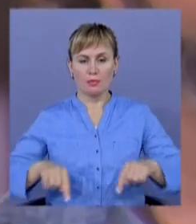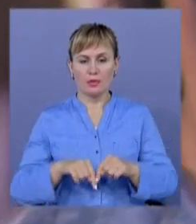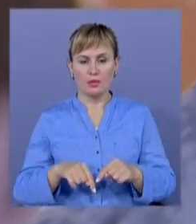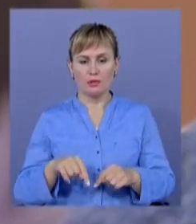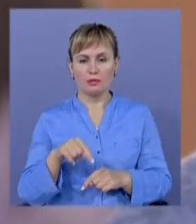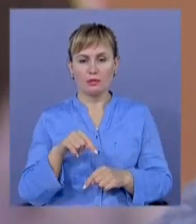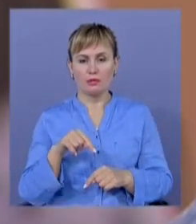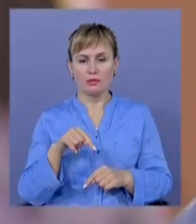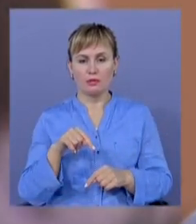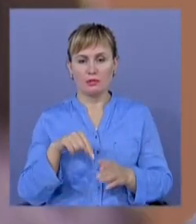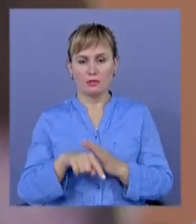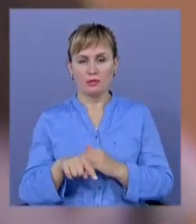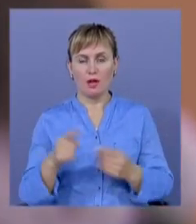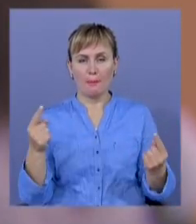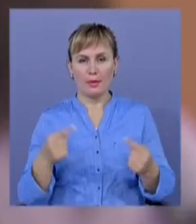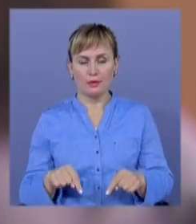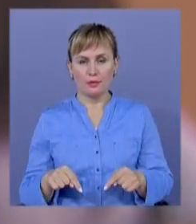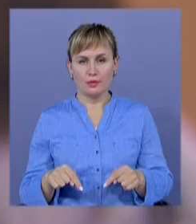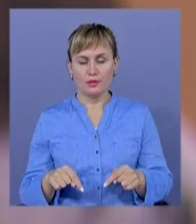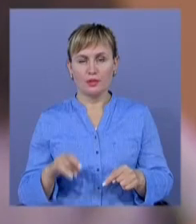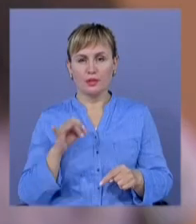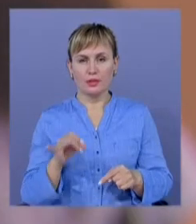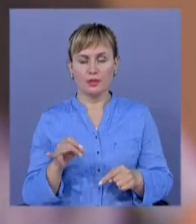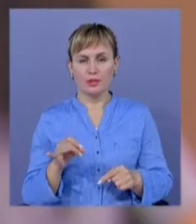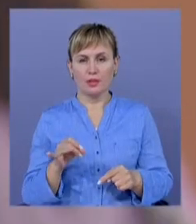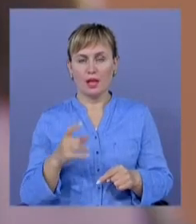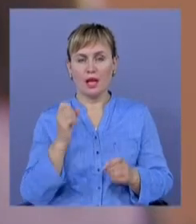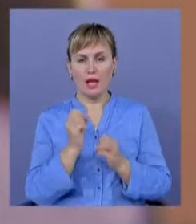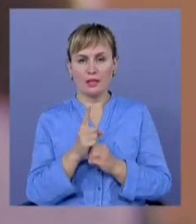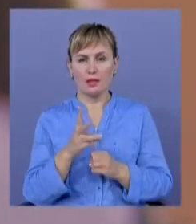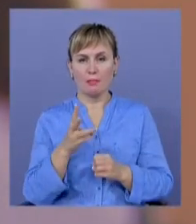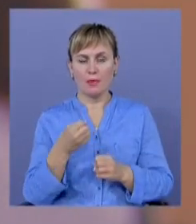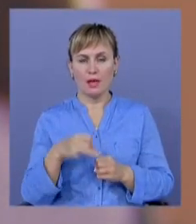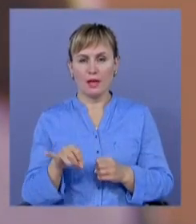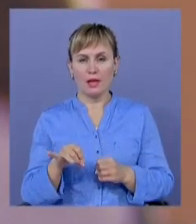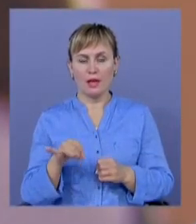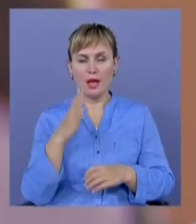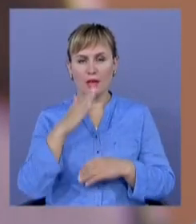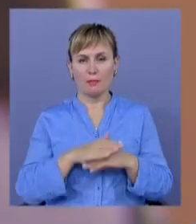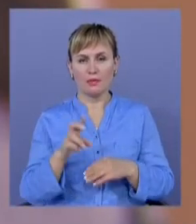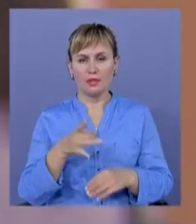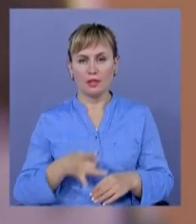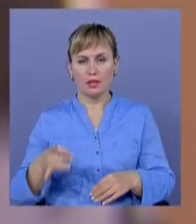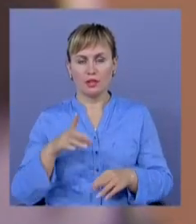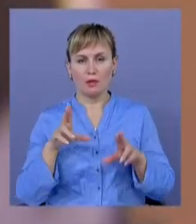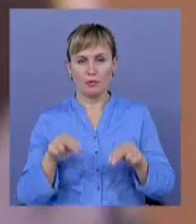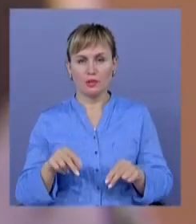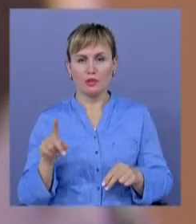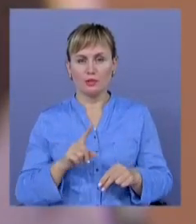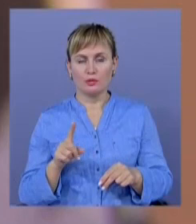«Алатау Констракшн» обанкротился. И 11 мая аким Бостандыкского района обещал,